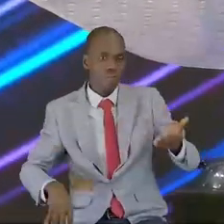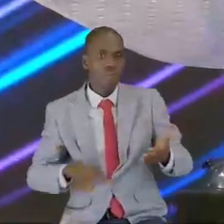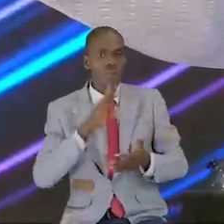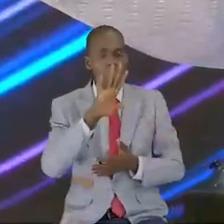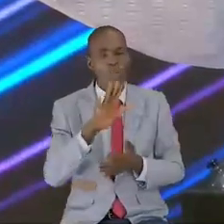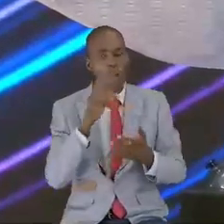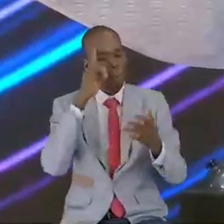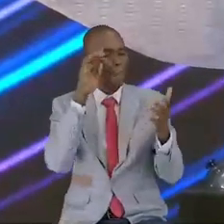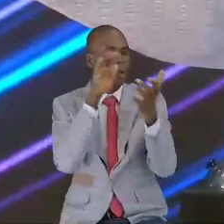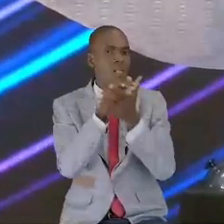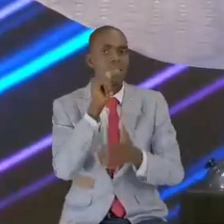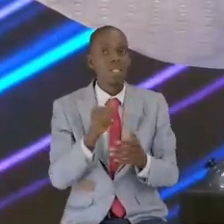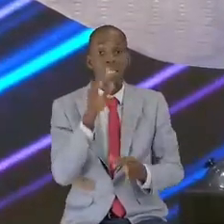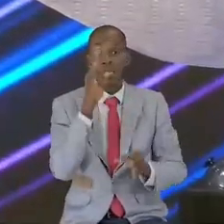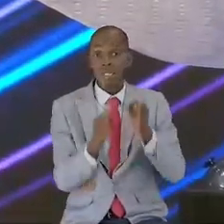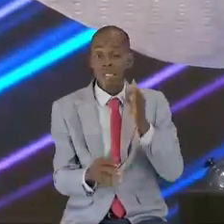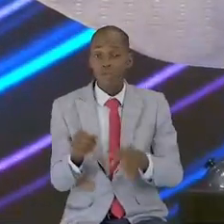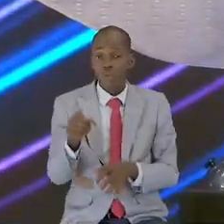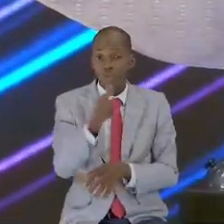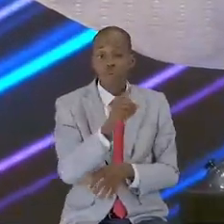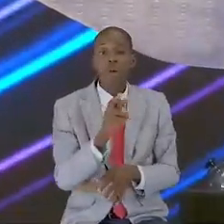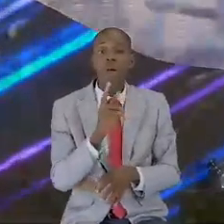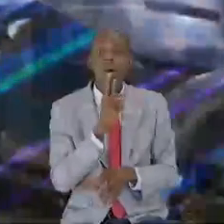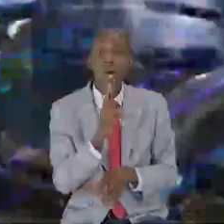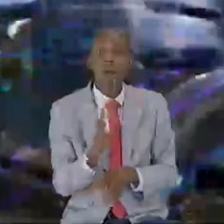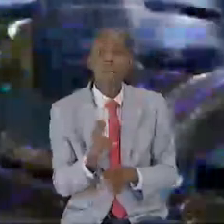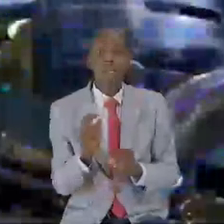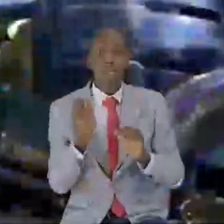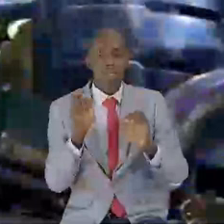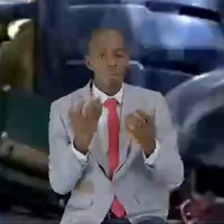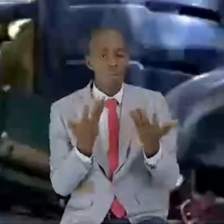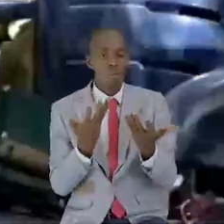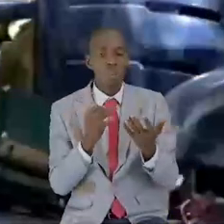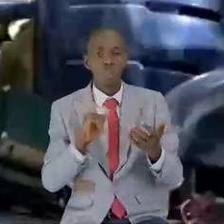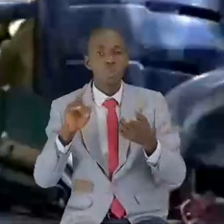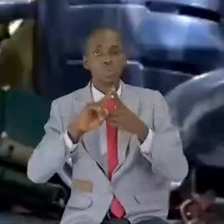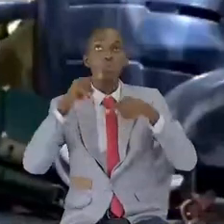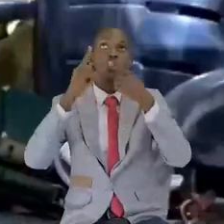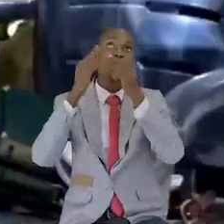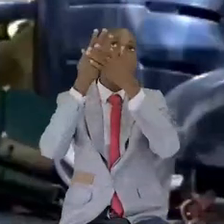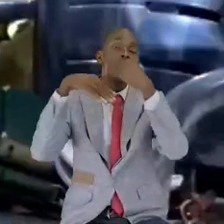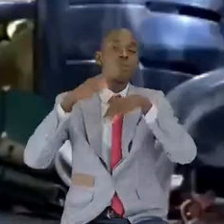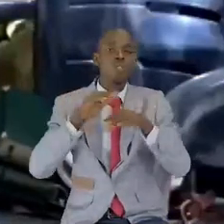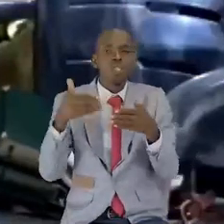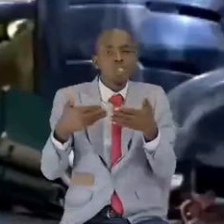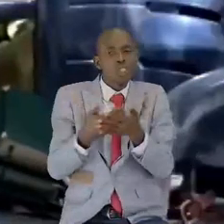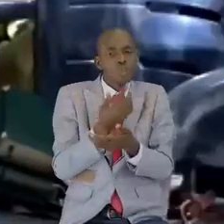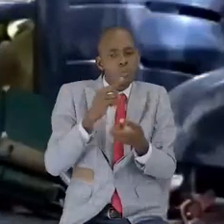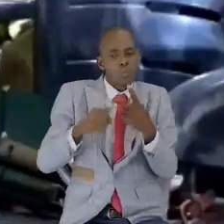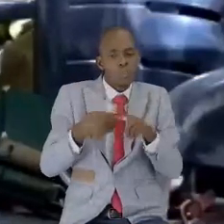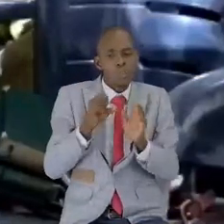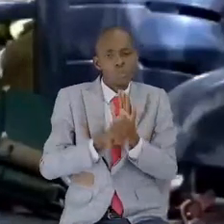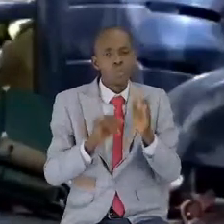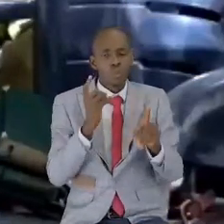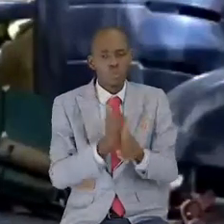conviction. Si tu te vises à aller au ciel, une nouvelle relation que tu viens de